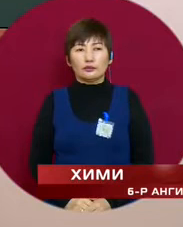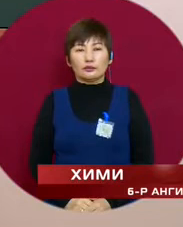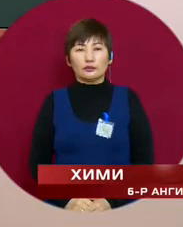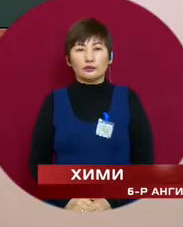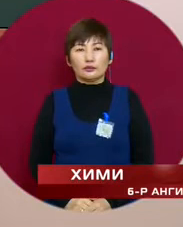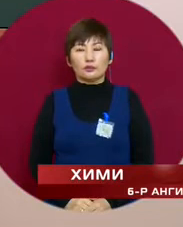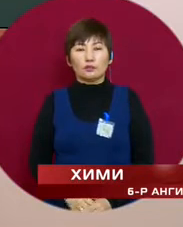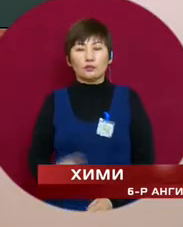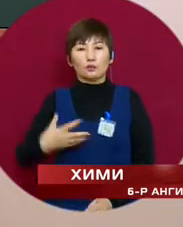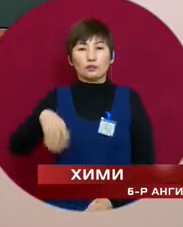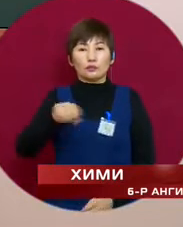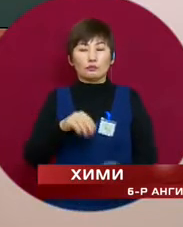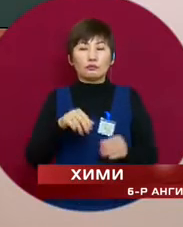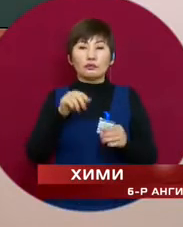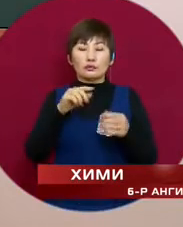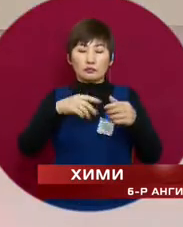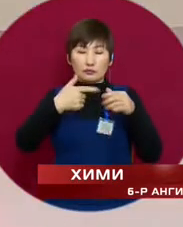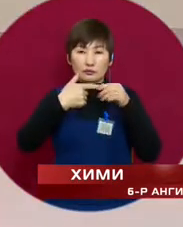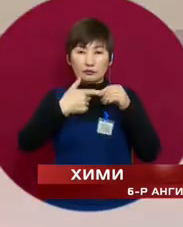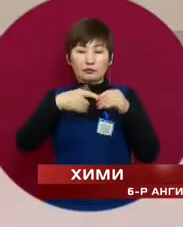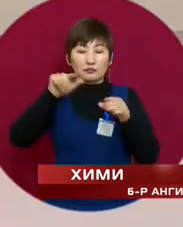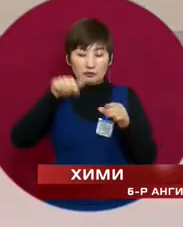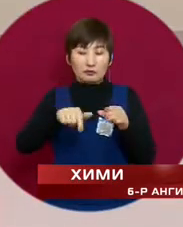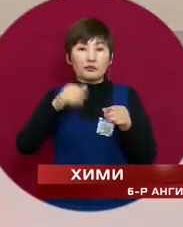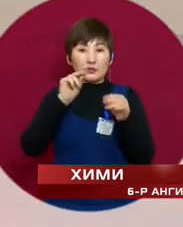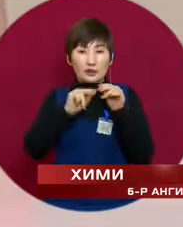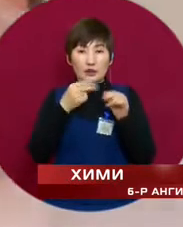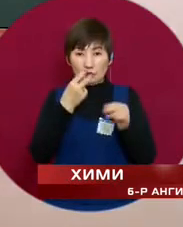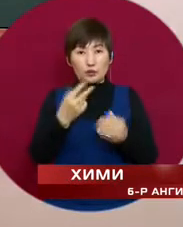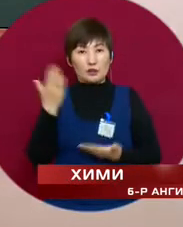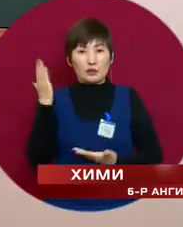За одоо бүгдээрээ ус үсэмлийн орчинг тодорхойлъё.